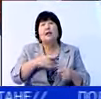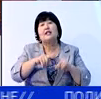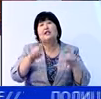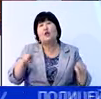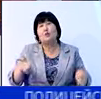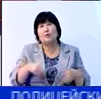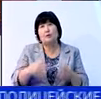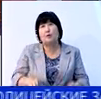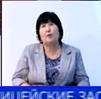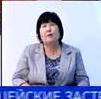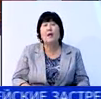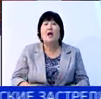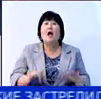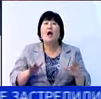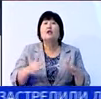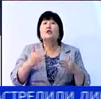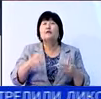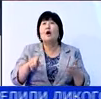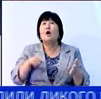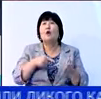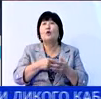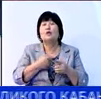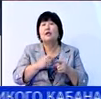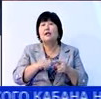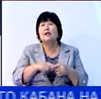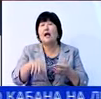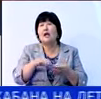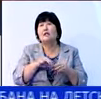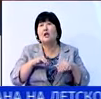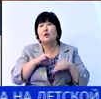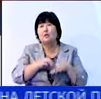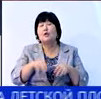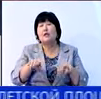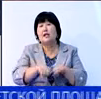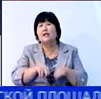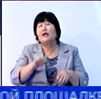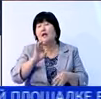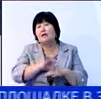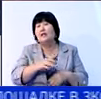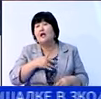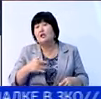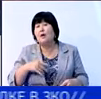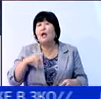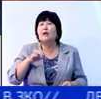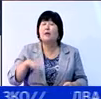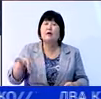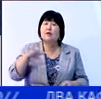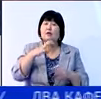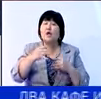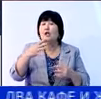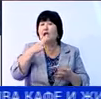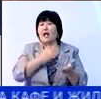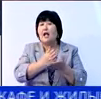письмо. Организованная вами в городе Динс Лакин ассоциация ведет борьбу с лепрой и туберкулезом во всем мире. Более 40 лет